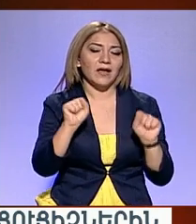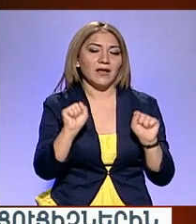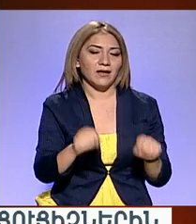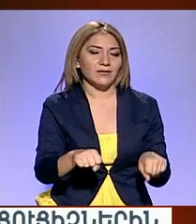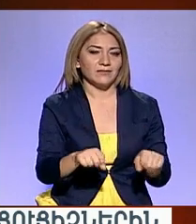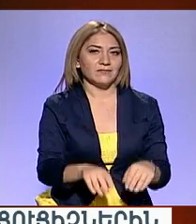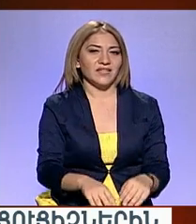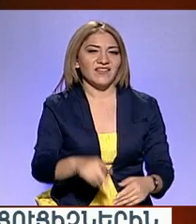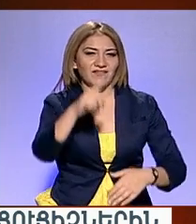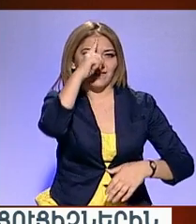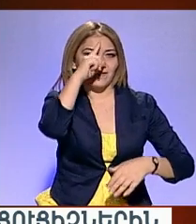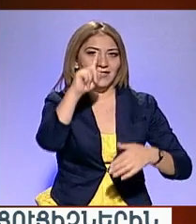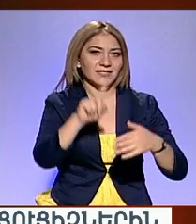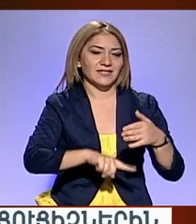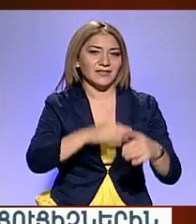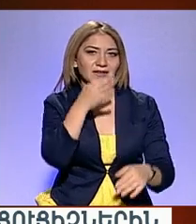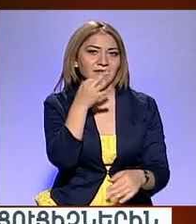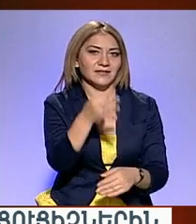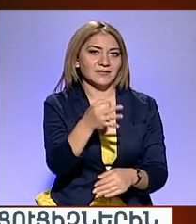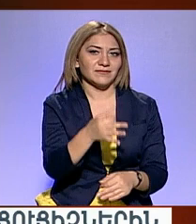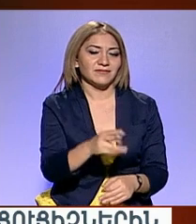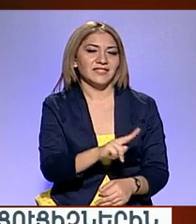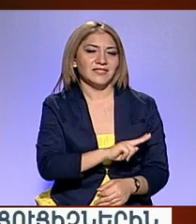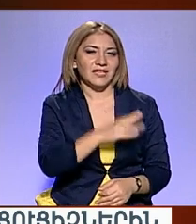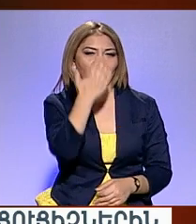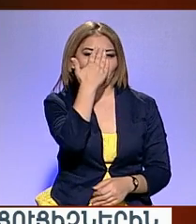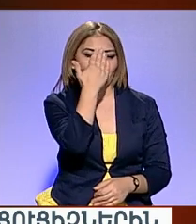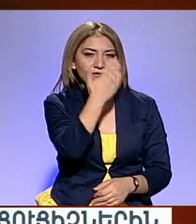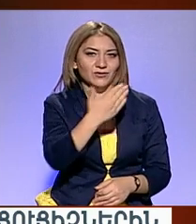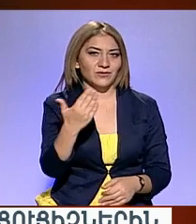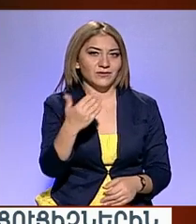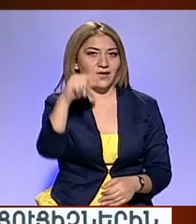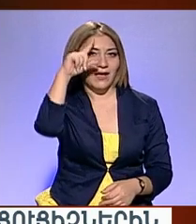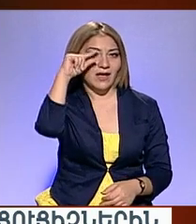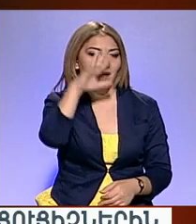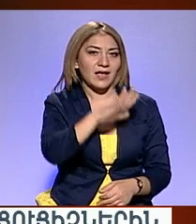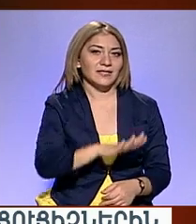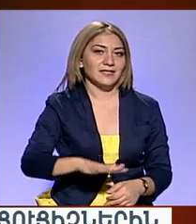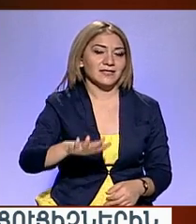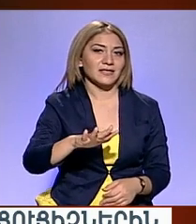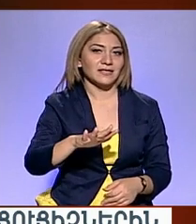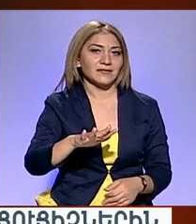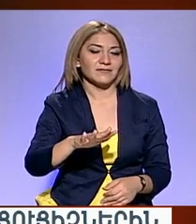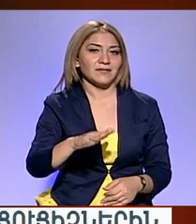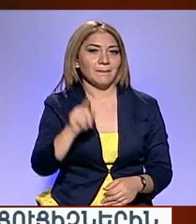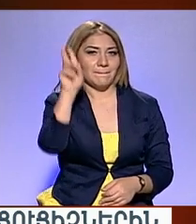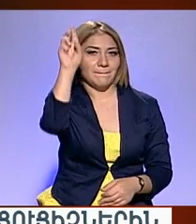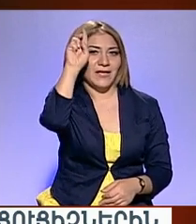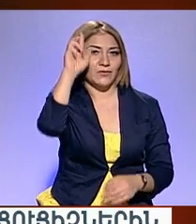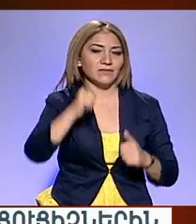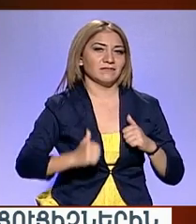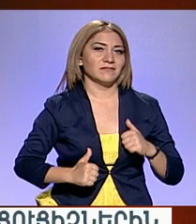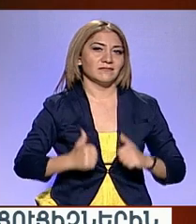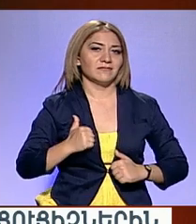է վստահորեն ասել. Սիրելի ժողովուրդ, Հայաստանի Հանրապետության